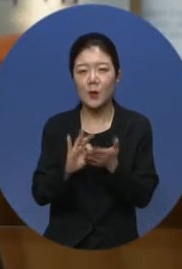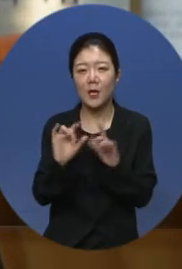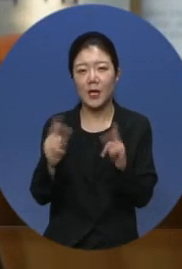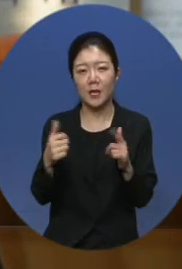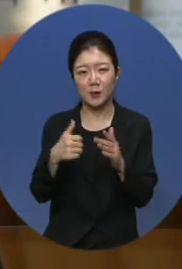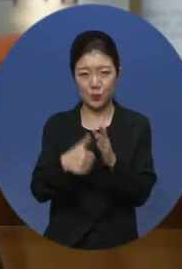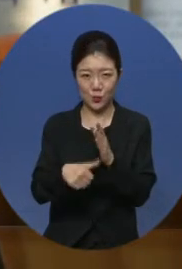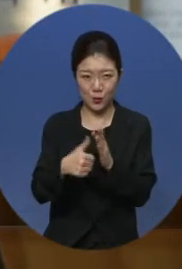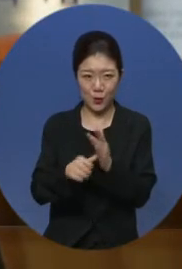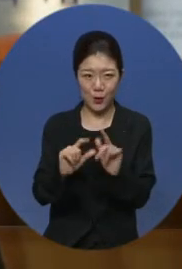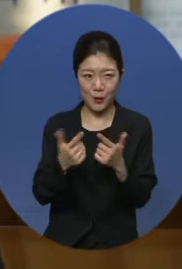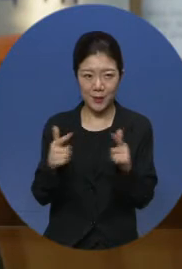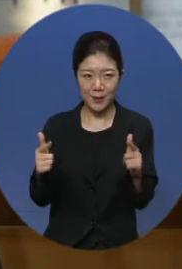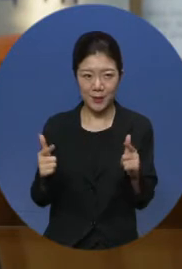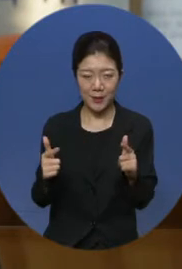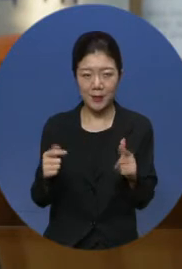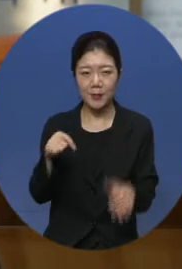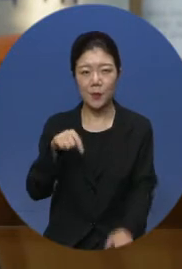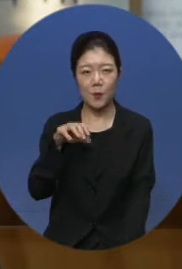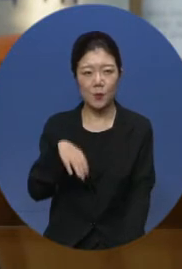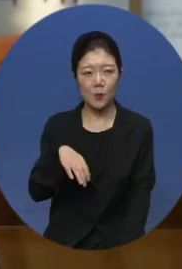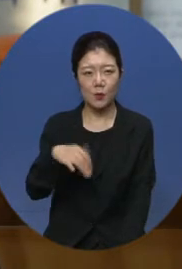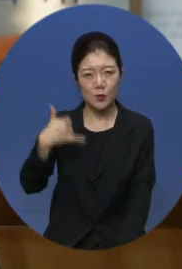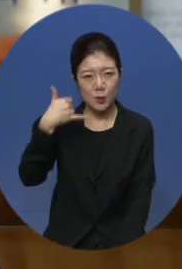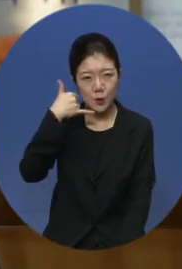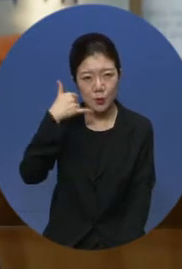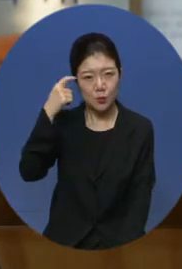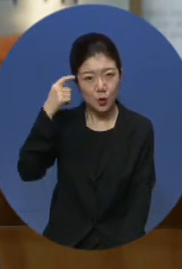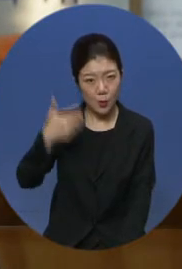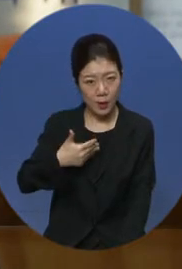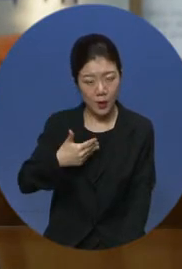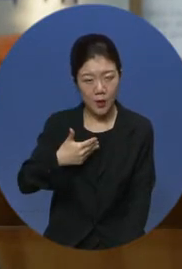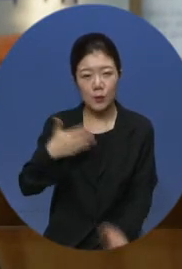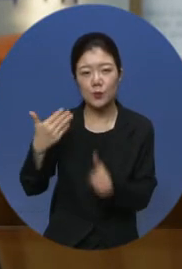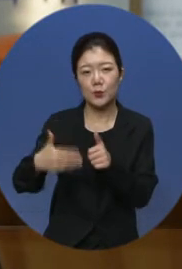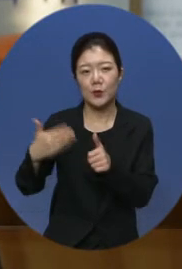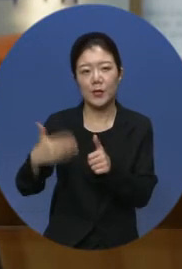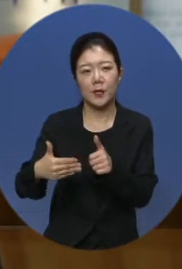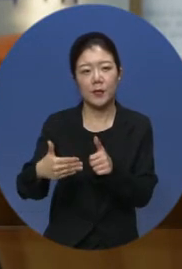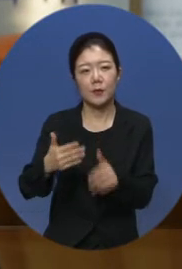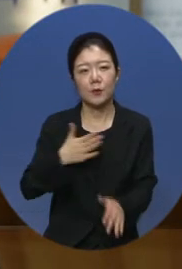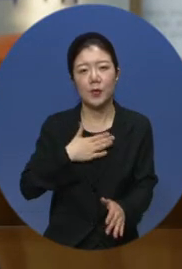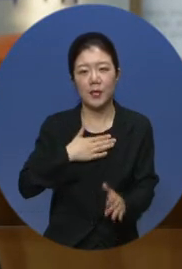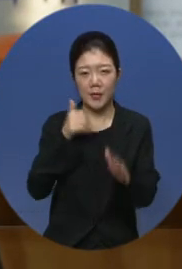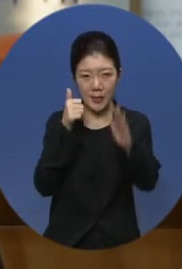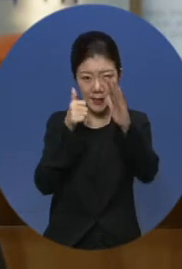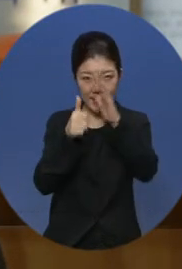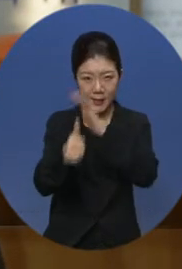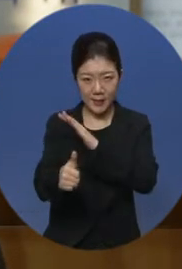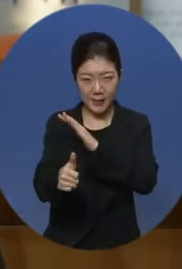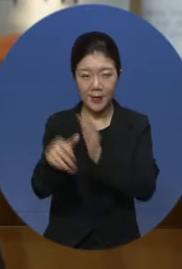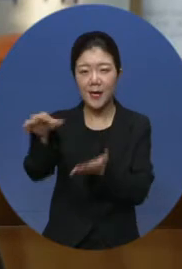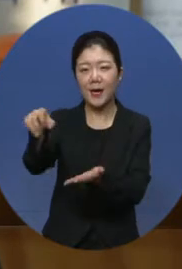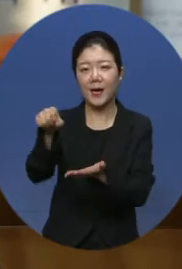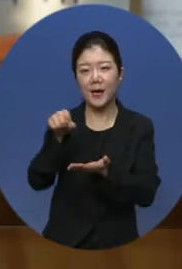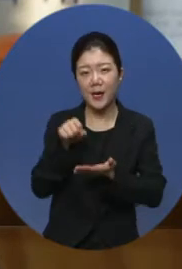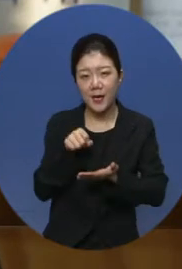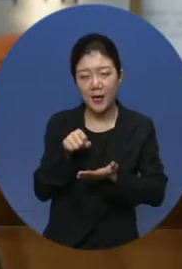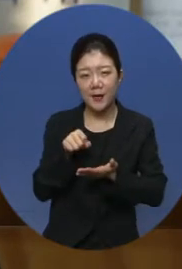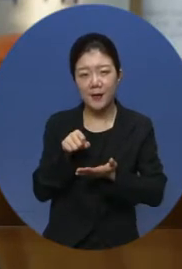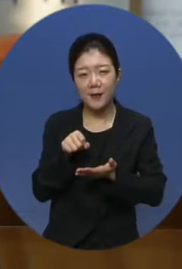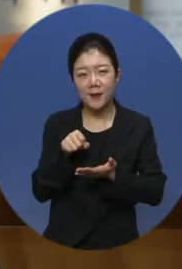그 물건들을 저희 쪽으로 문의하시거나 또 요청하셔서 저희가 방문으로 수거해 오거나